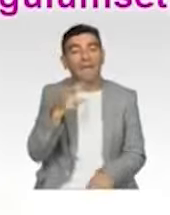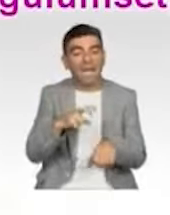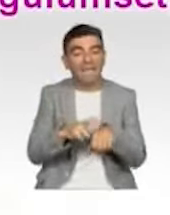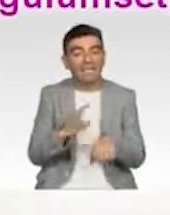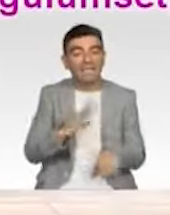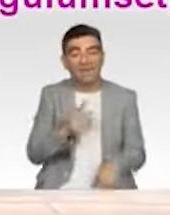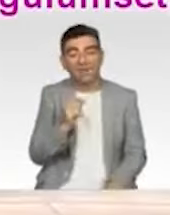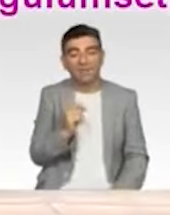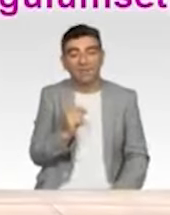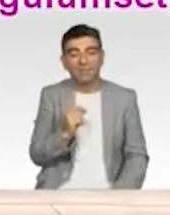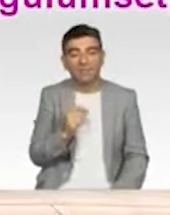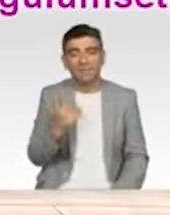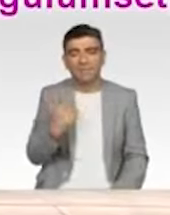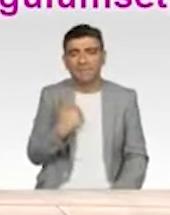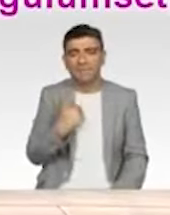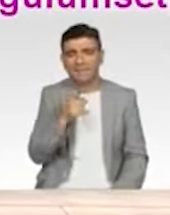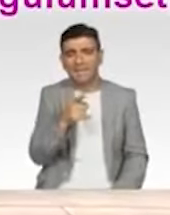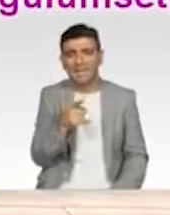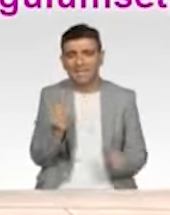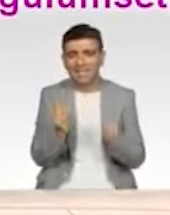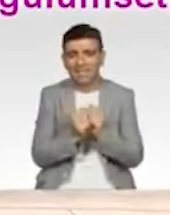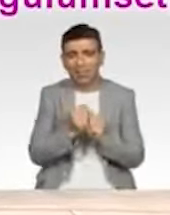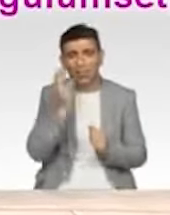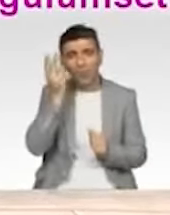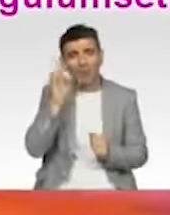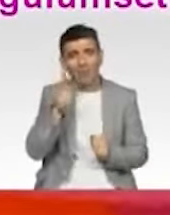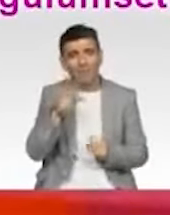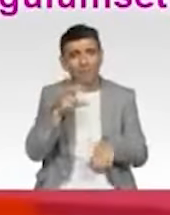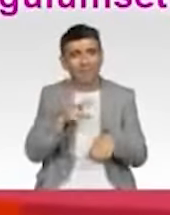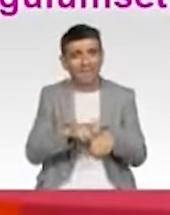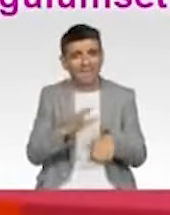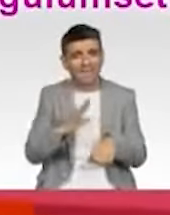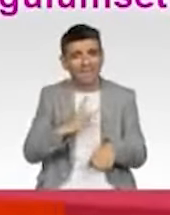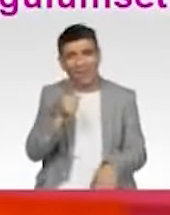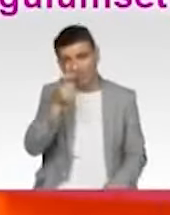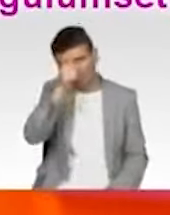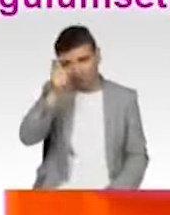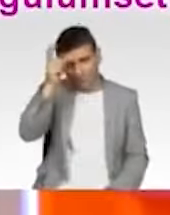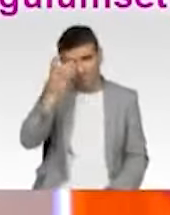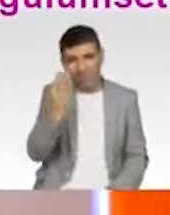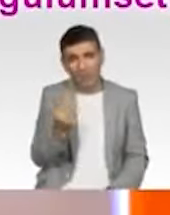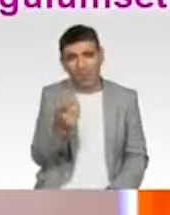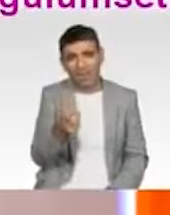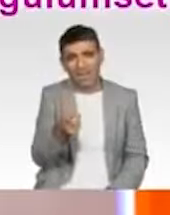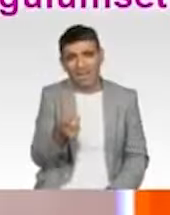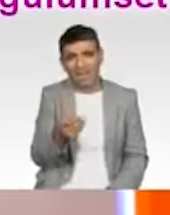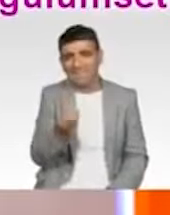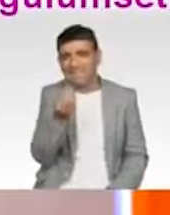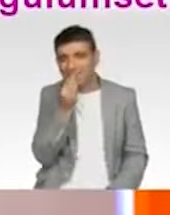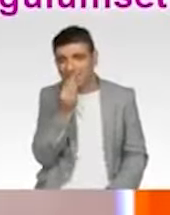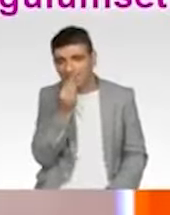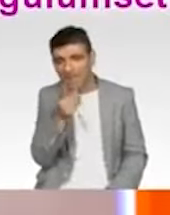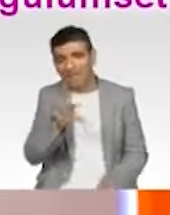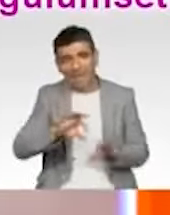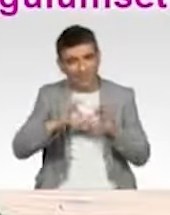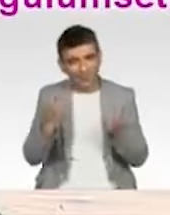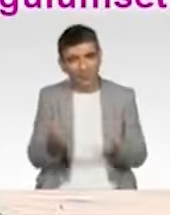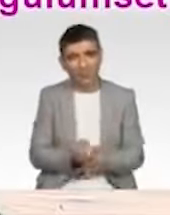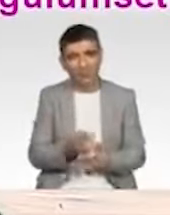mı? Bizim seninle ilgili çok unutamadığımız anılar var Türkiye olarak ama yediğin yemekler,